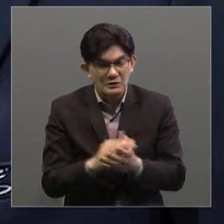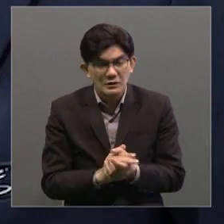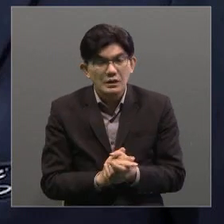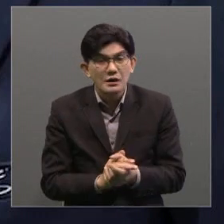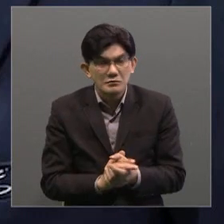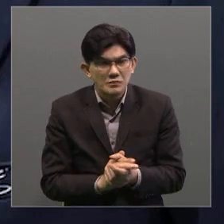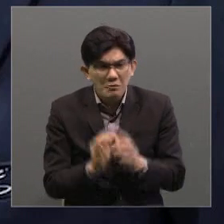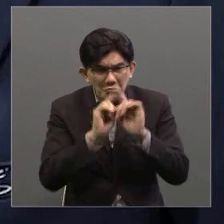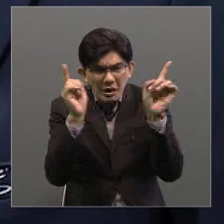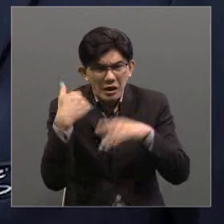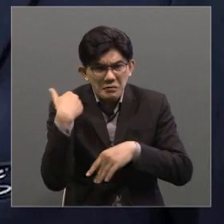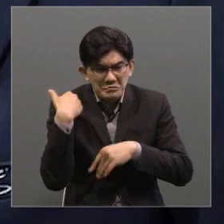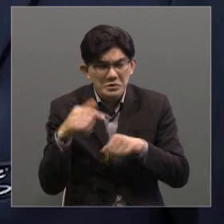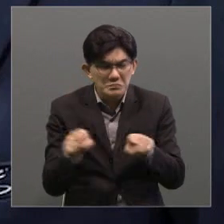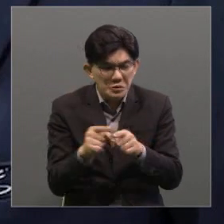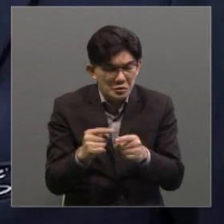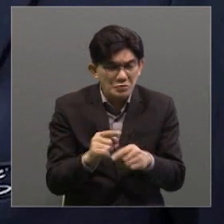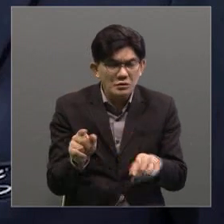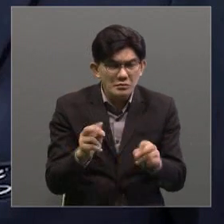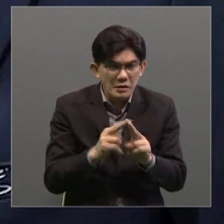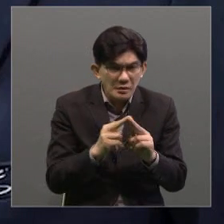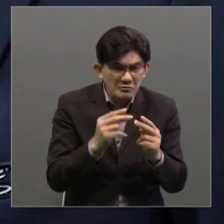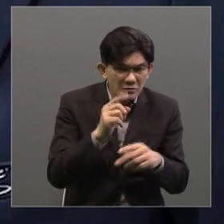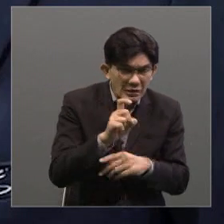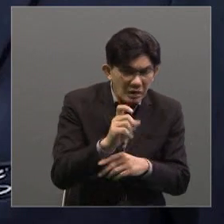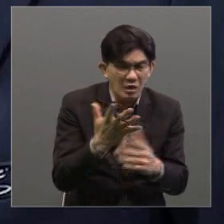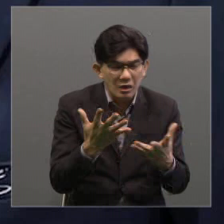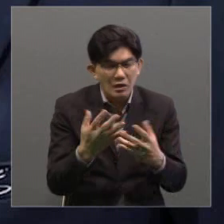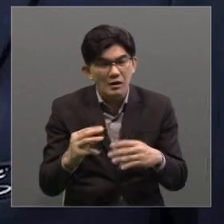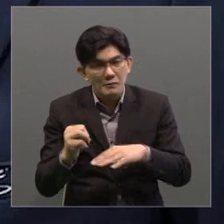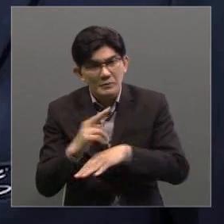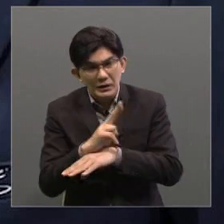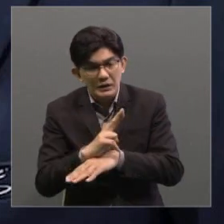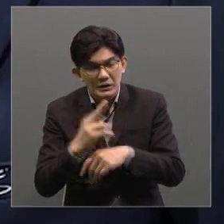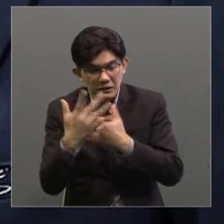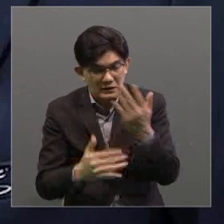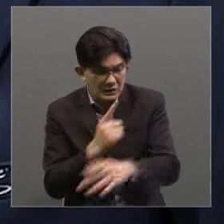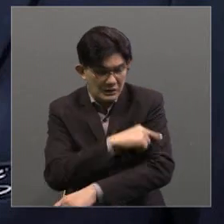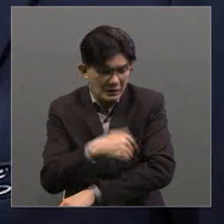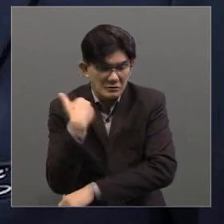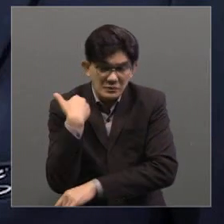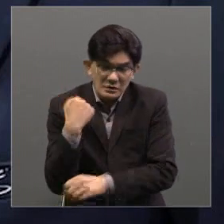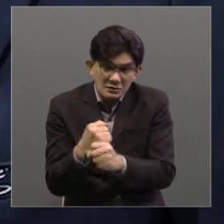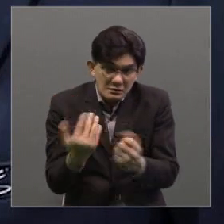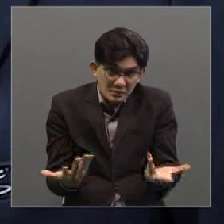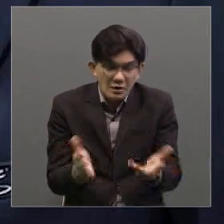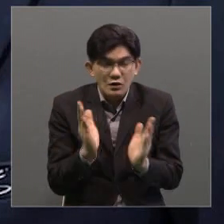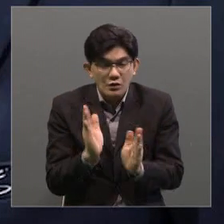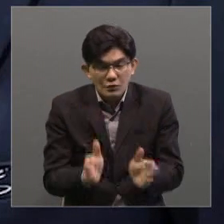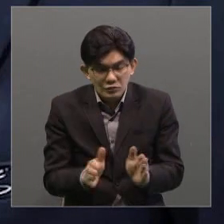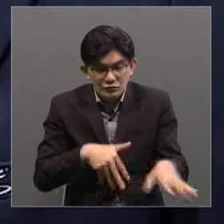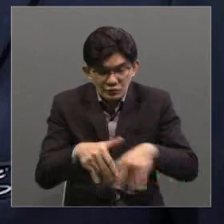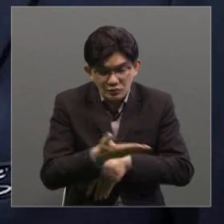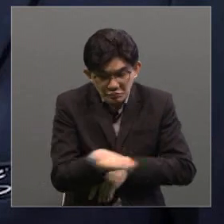ผิดปกติอาจจะเป็นหมันและกรณีที่หนักที่สุดคือเป็นมะเร็งเม็ดเลือดขาวอ่ะทีนี้ดอกเตอร์บอกว่าเพราะฉะนั้นขอให้ประชาชน